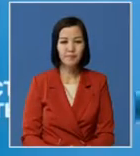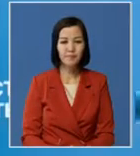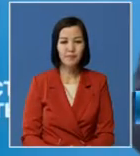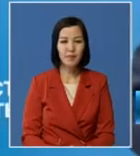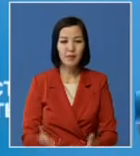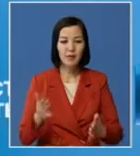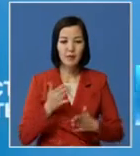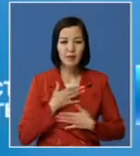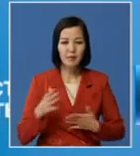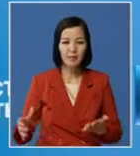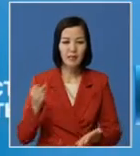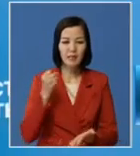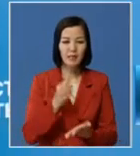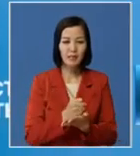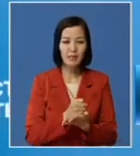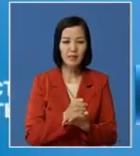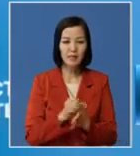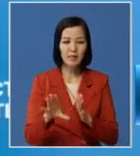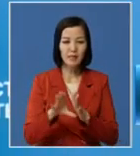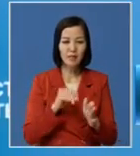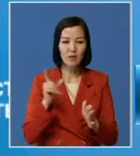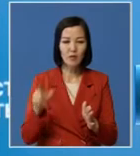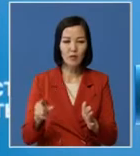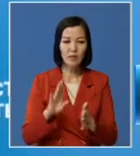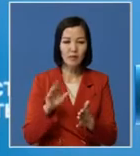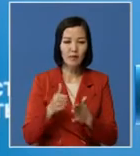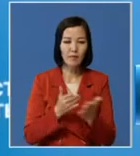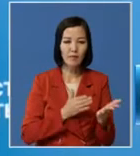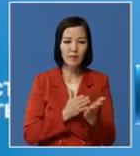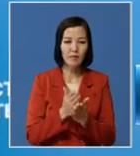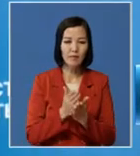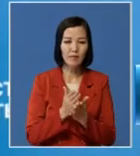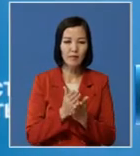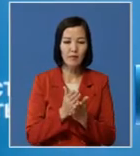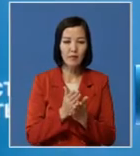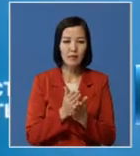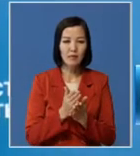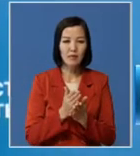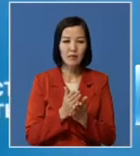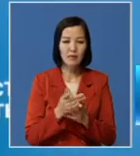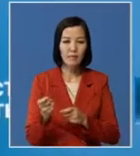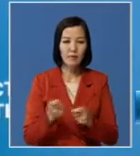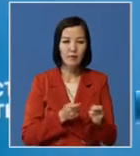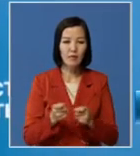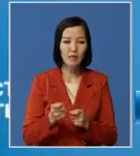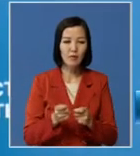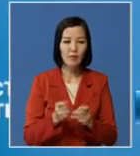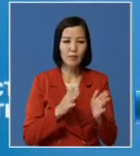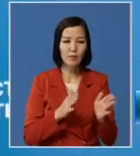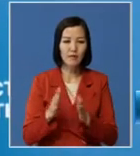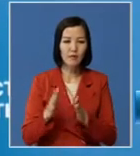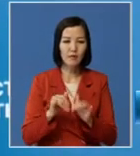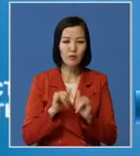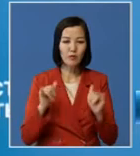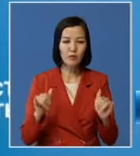Біздің кандидатымыздың сайлау алды бағдарламасындағы негізгі бағыттардың бірі біздің басқару жүйесін ары қарай жетілдіру. Бұл